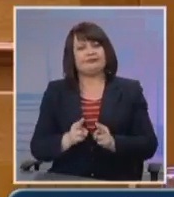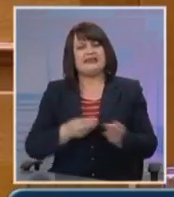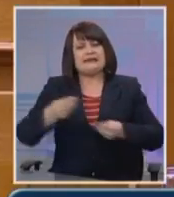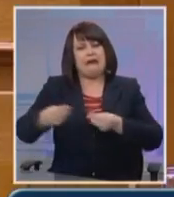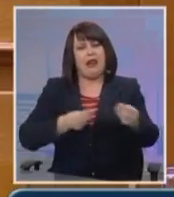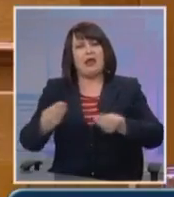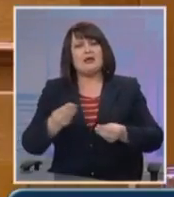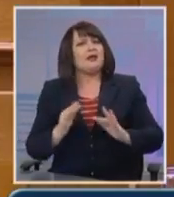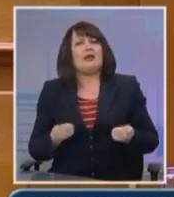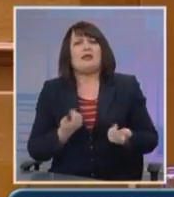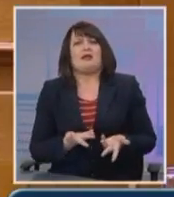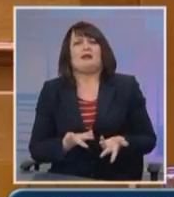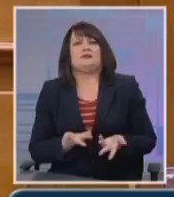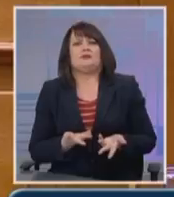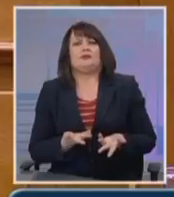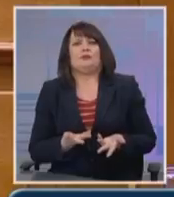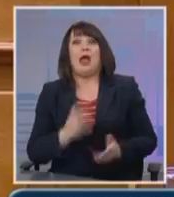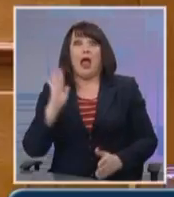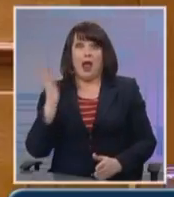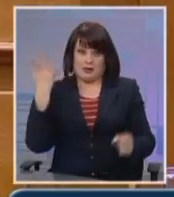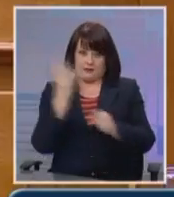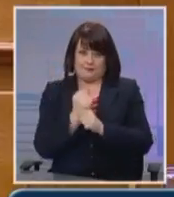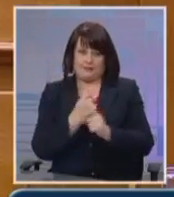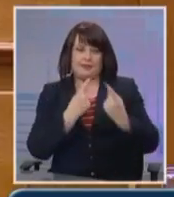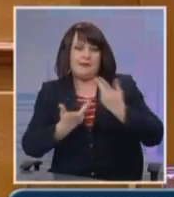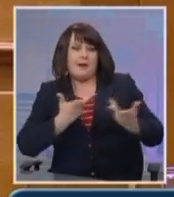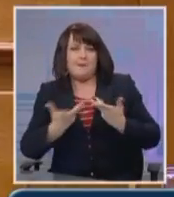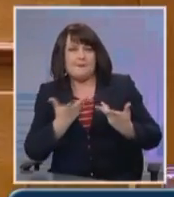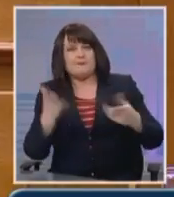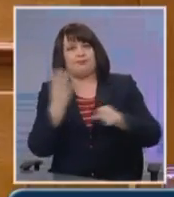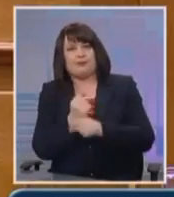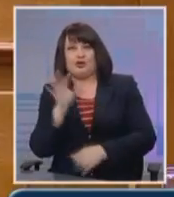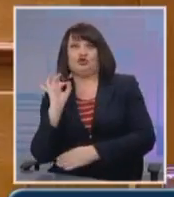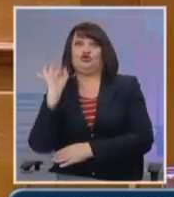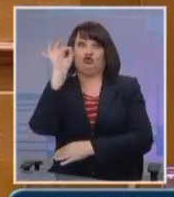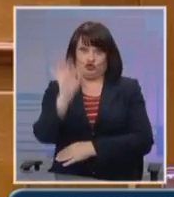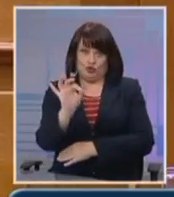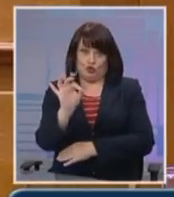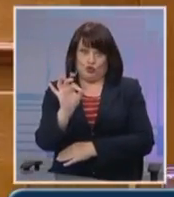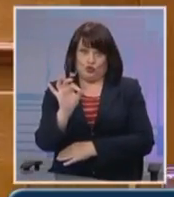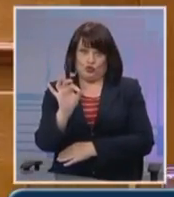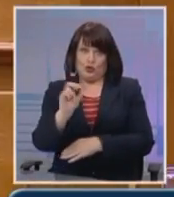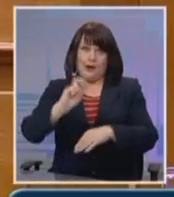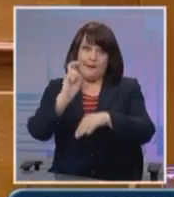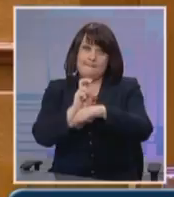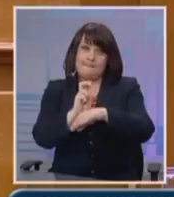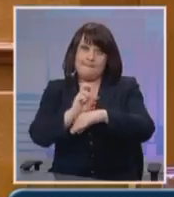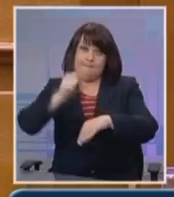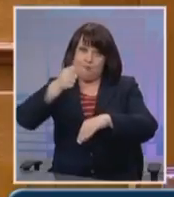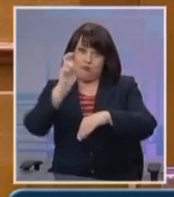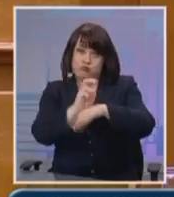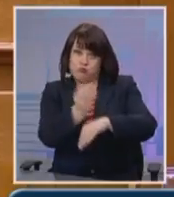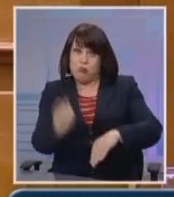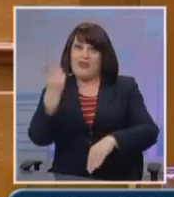εάν καταφέρουμε να πετύχουμε και να διαπραγματευτούμε έναν στόχο για δημοσιονομικό πλεώνασμα πρωτογενές της τάξης